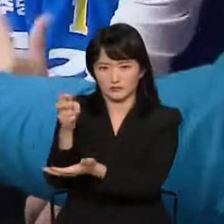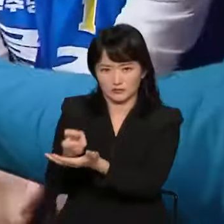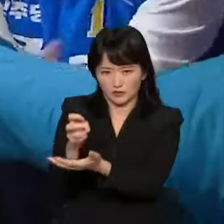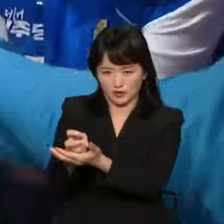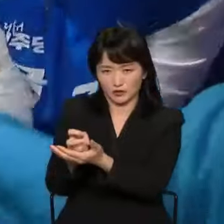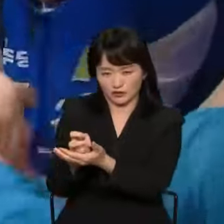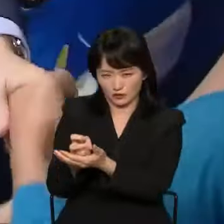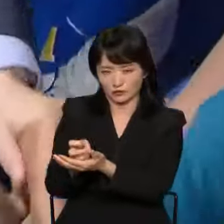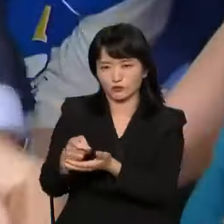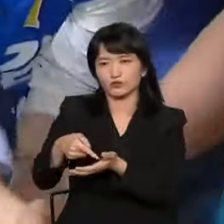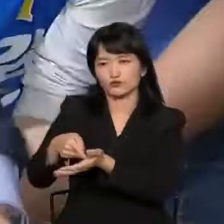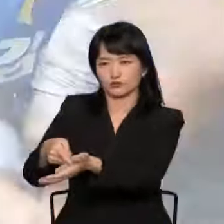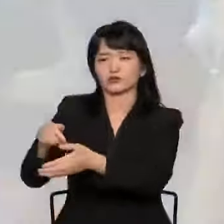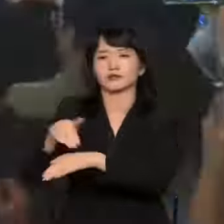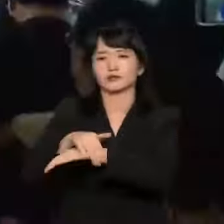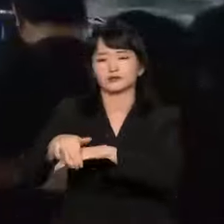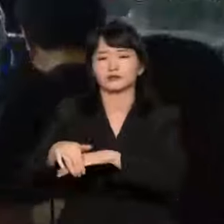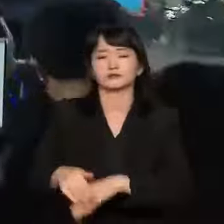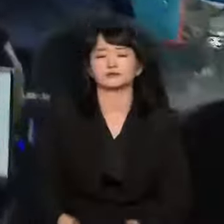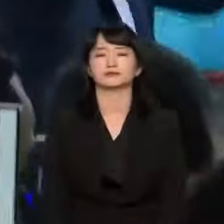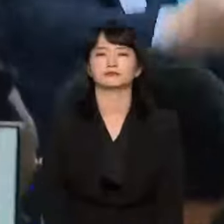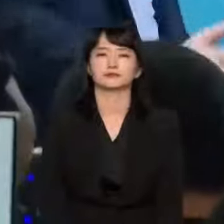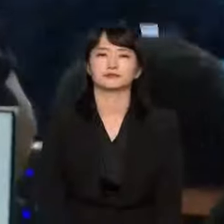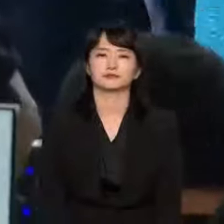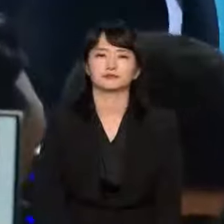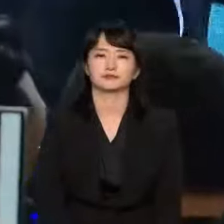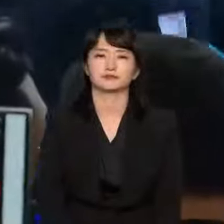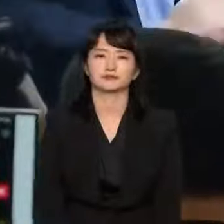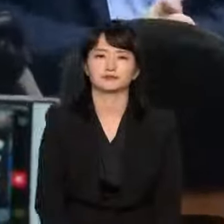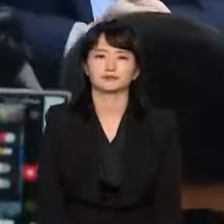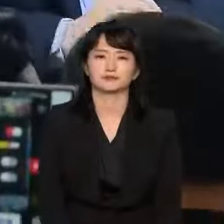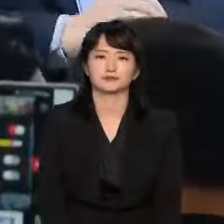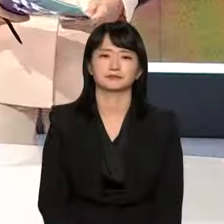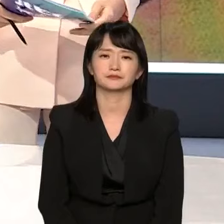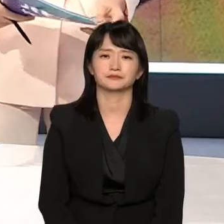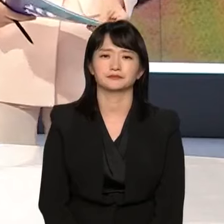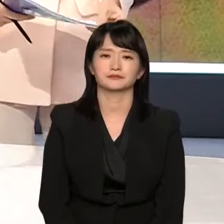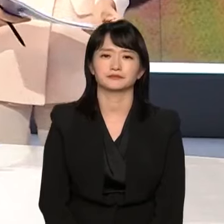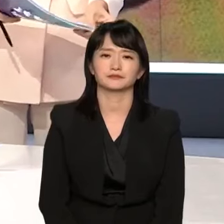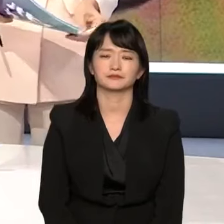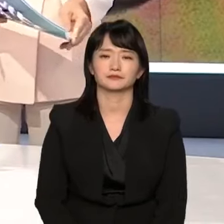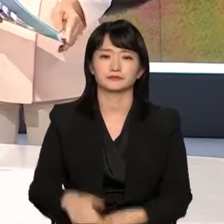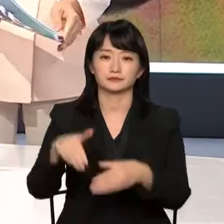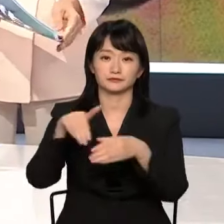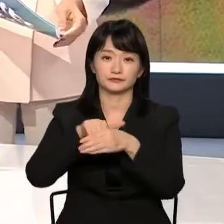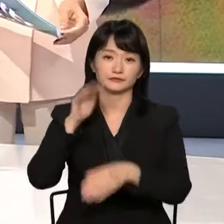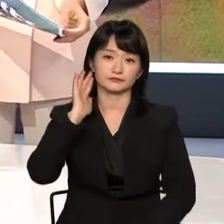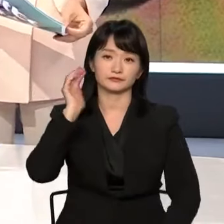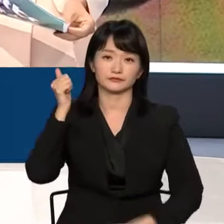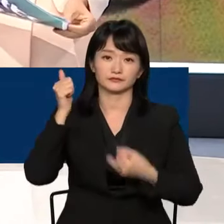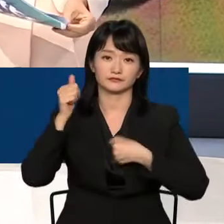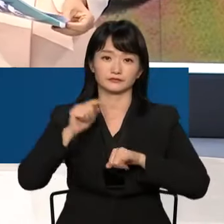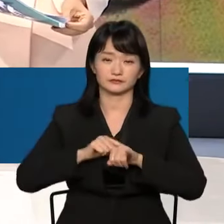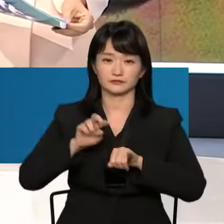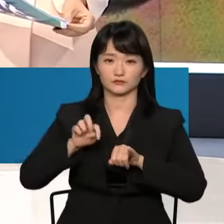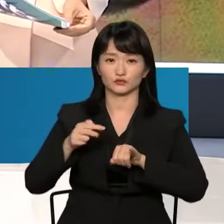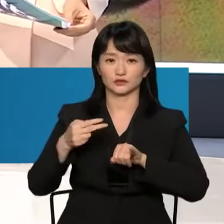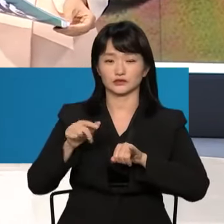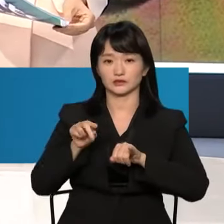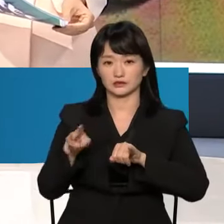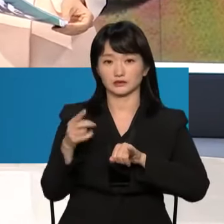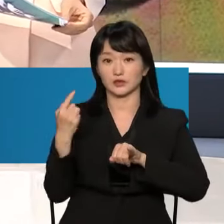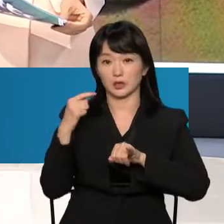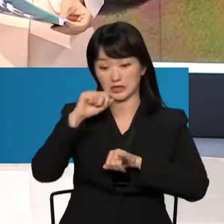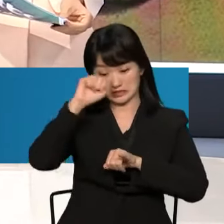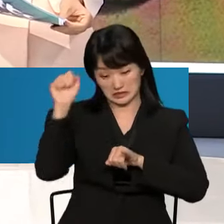동력으로 삼겠다고 밝혔습니다. JTBC 박사라입니다. 문재인 전 대통령의 딸 문다혜 씨가 어제